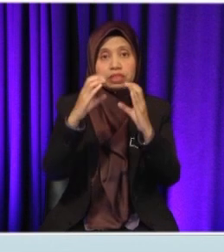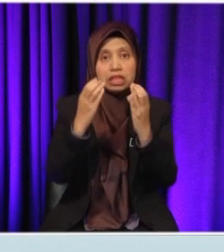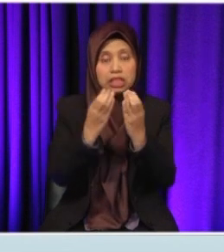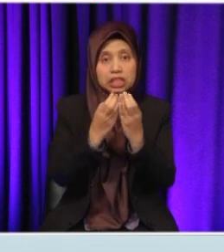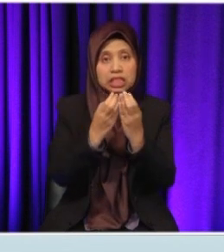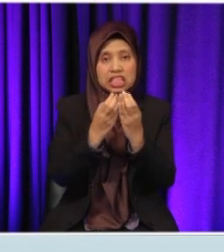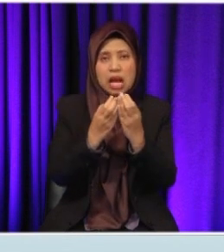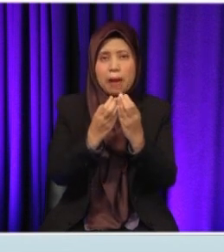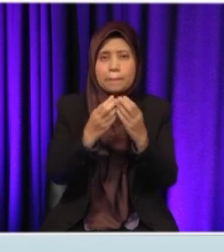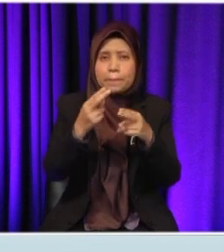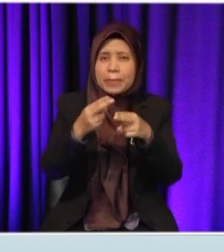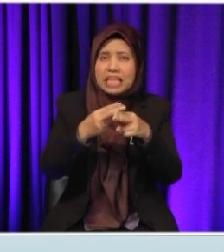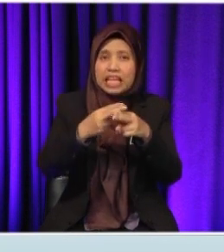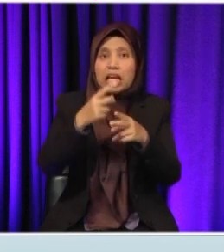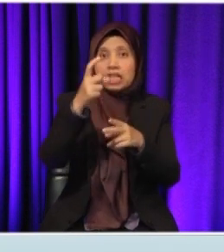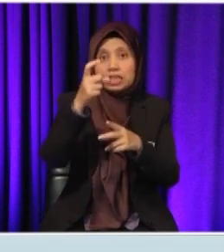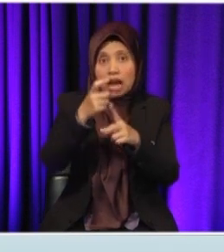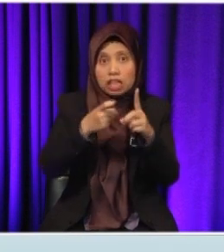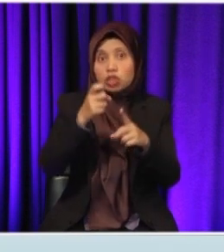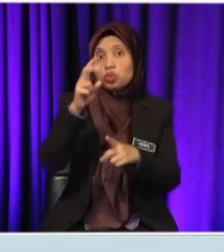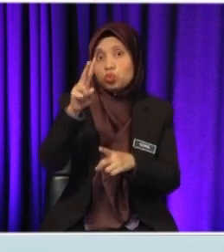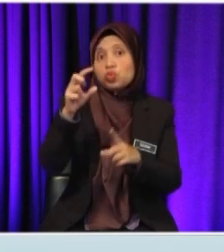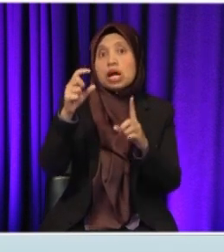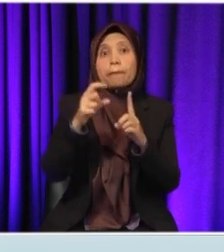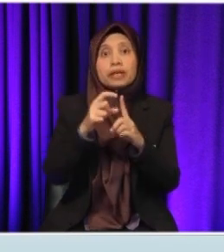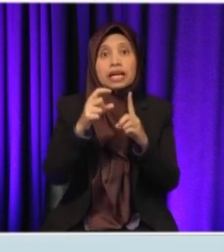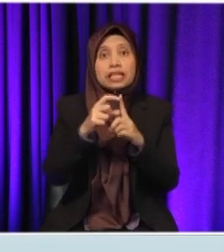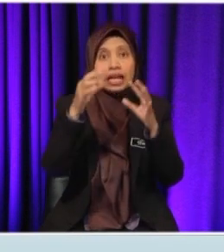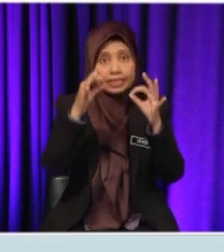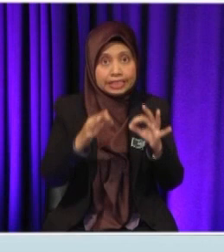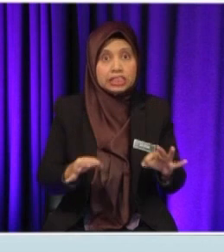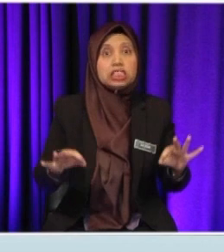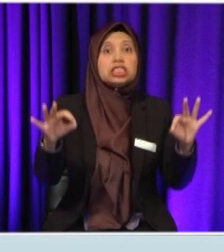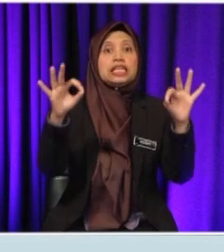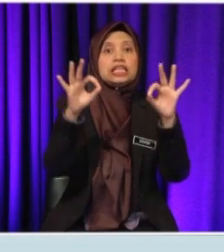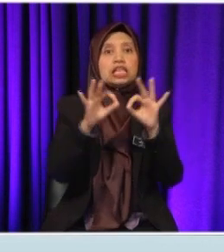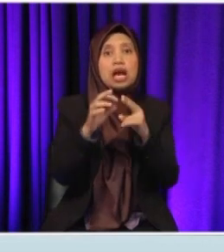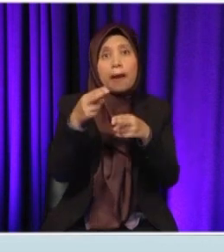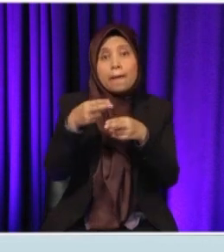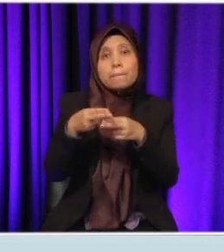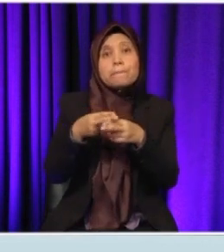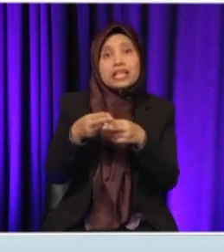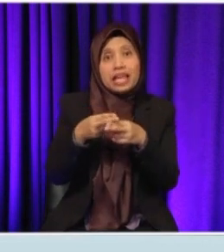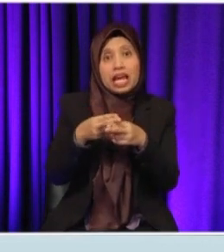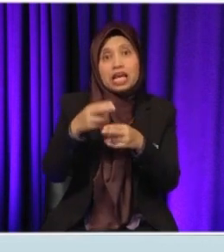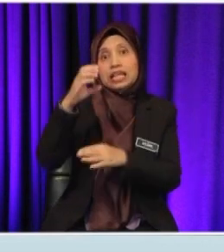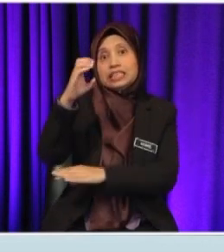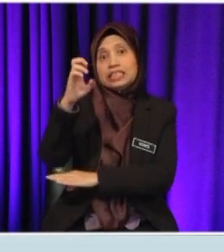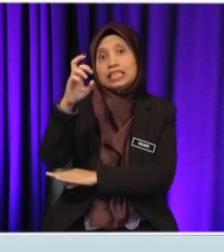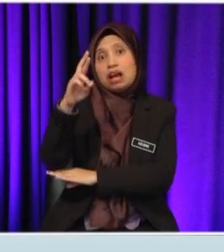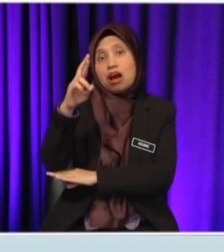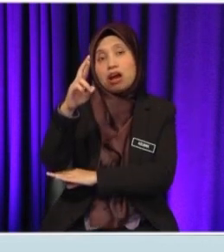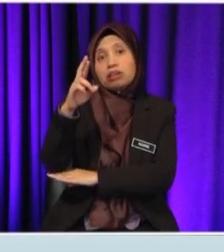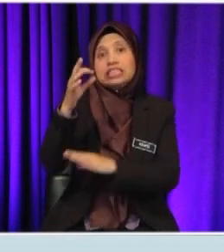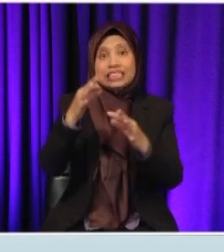bagi dua perkataan, iaitu cerita pendek. Cerita bagi cer dan pendek